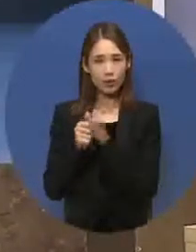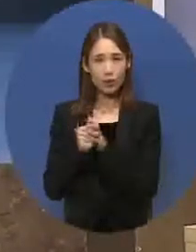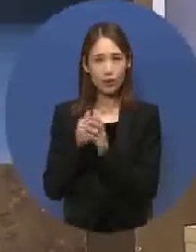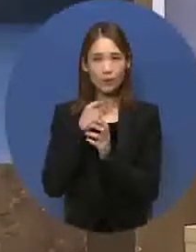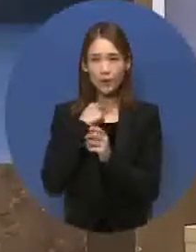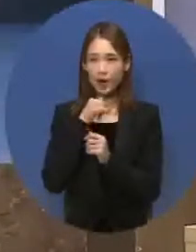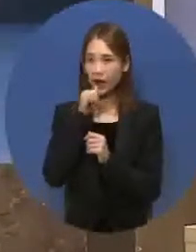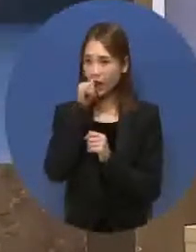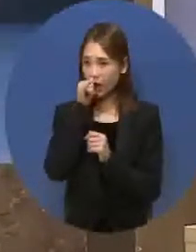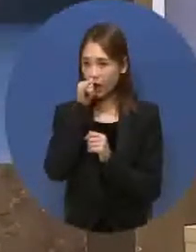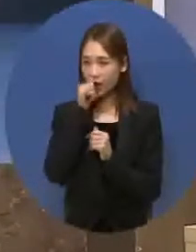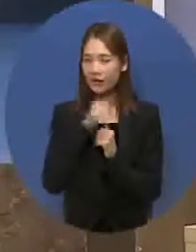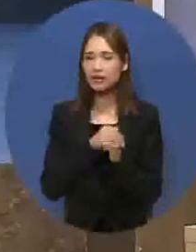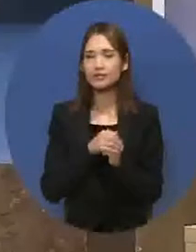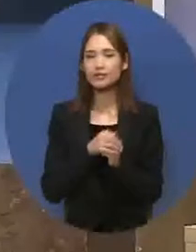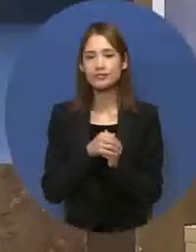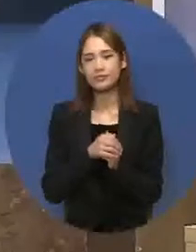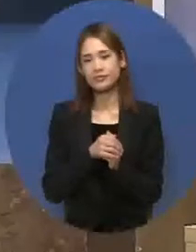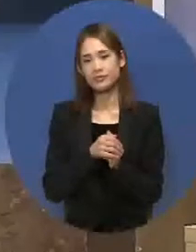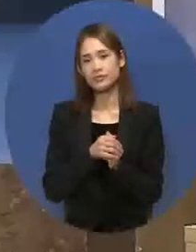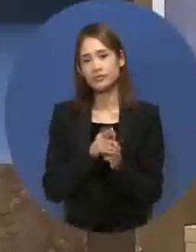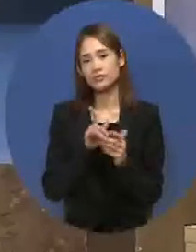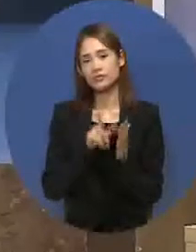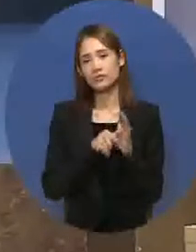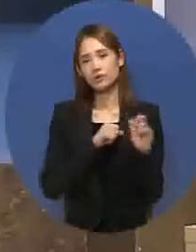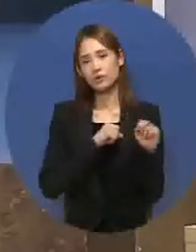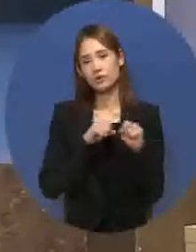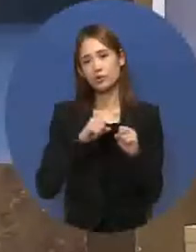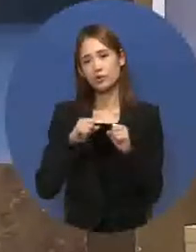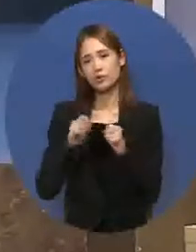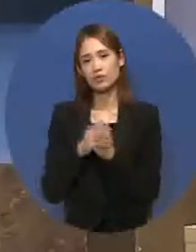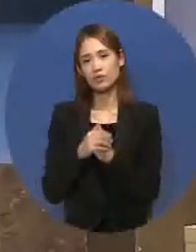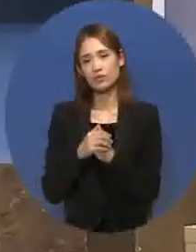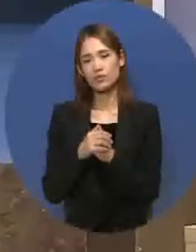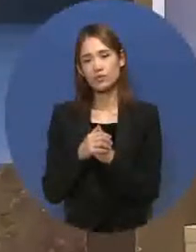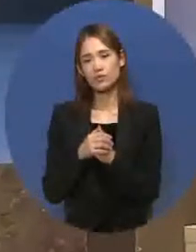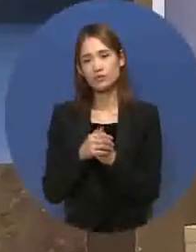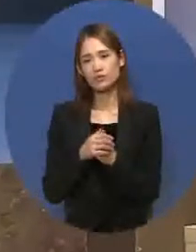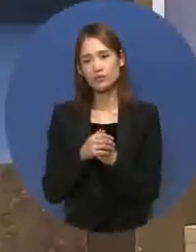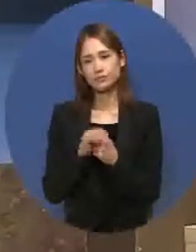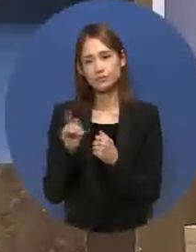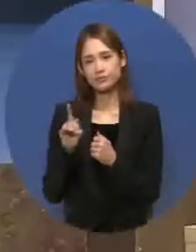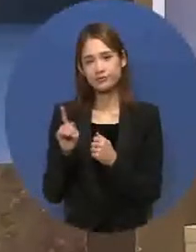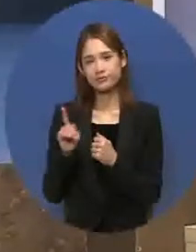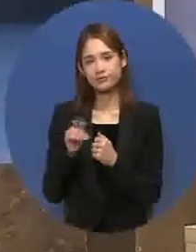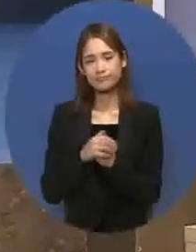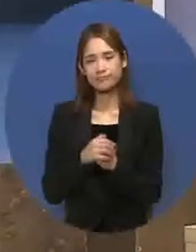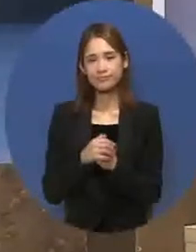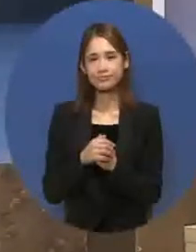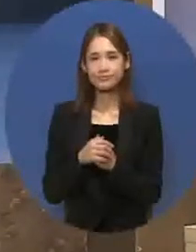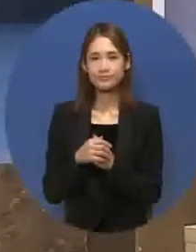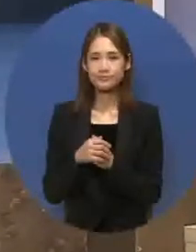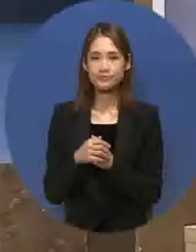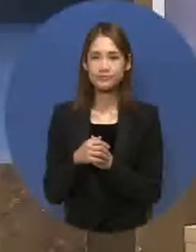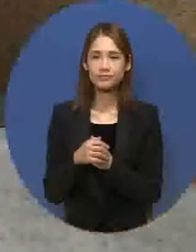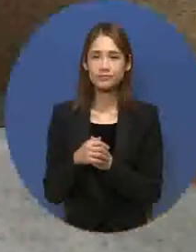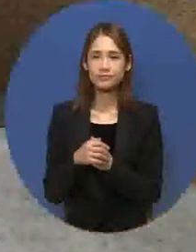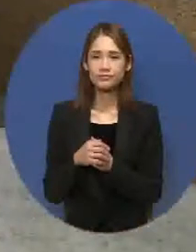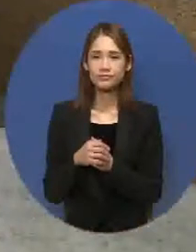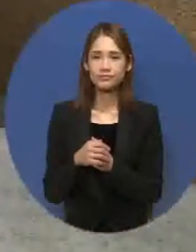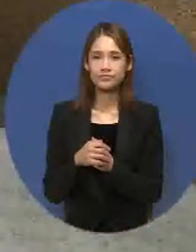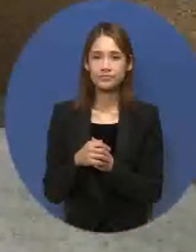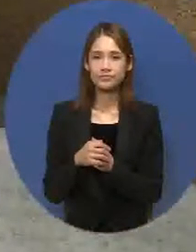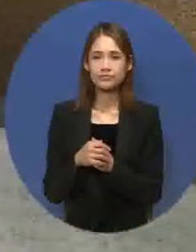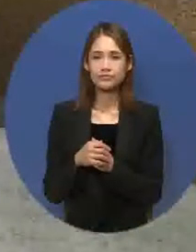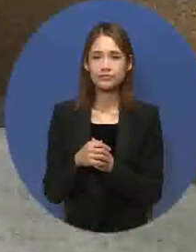회장님으로도 역임을 하셨는데 예, 예. 이때는 좀 어떤 활동을 하셨는지 제가